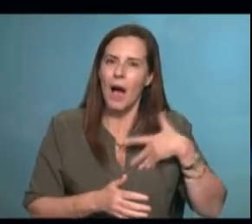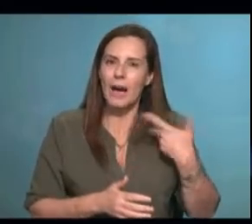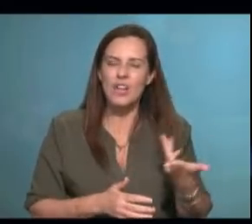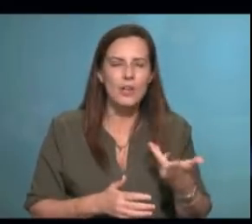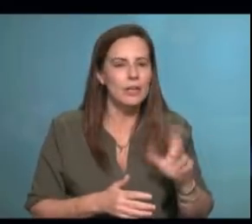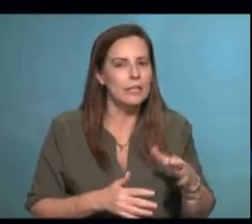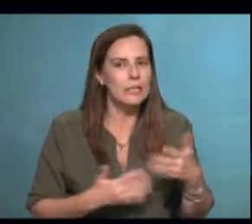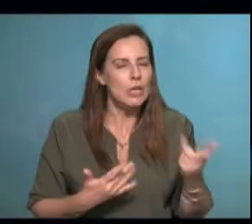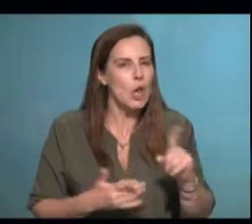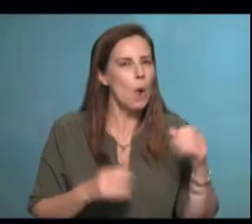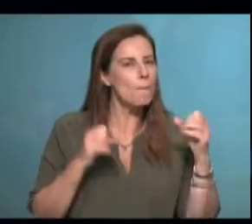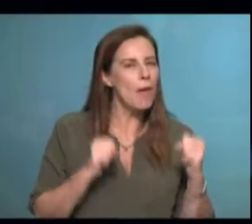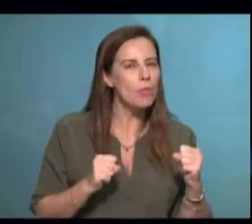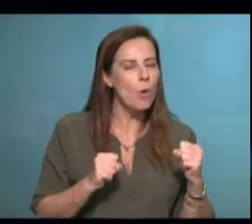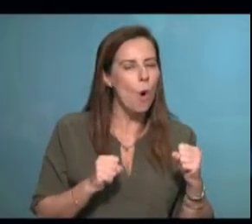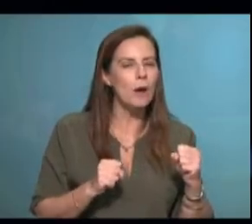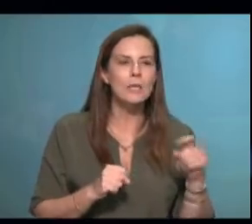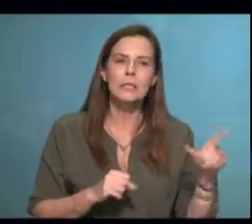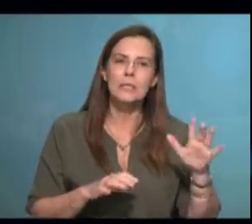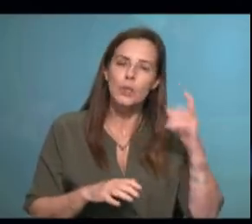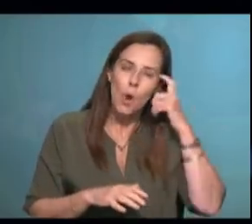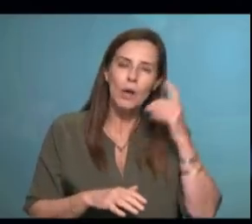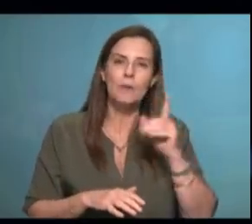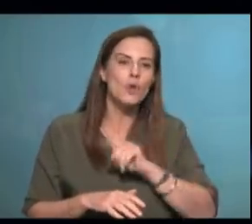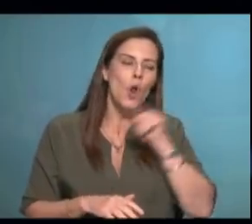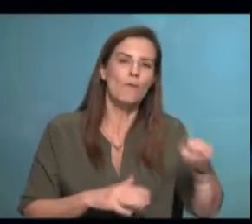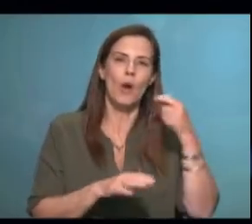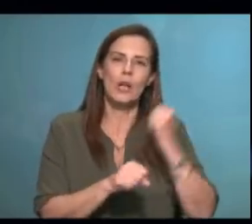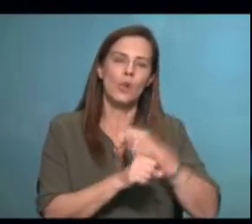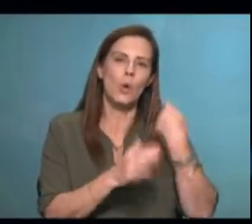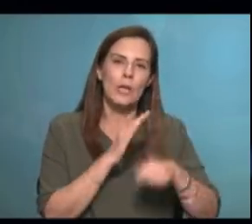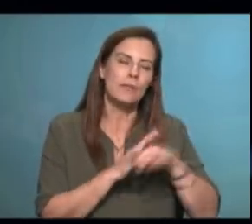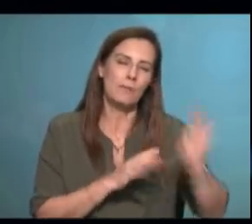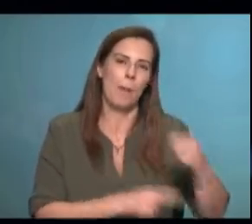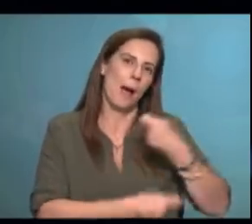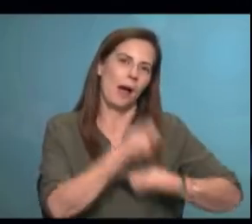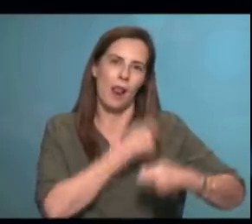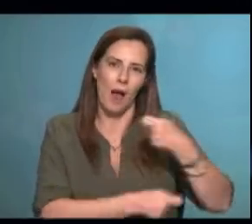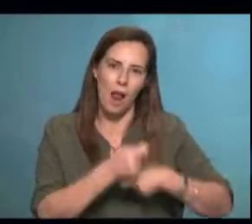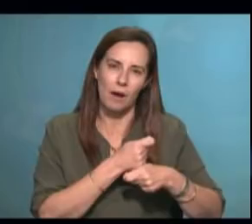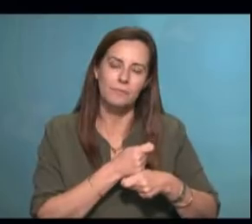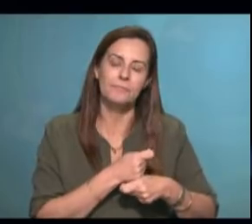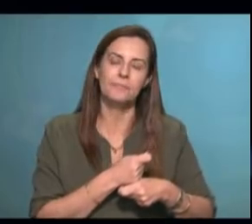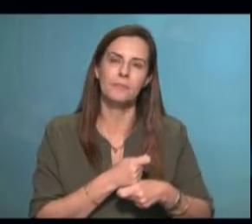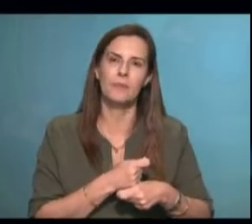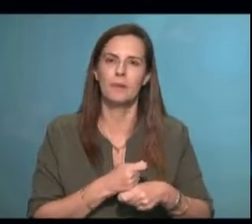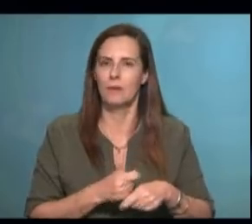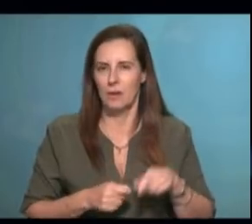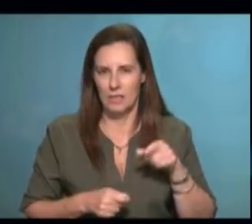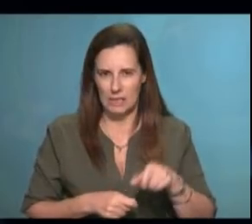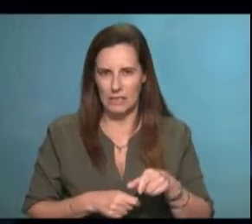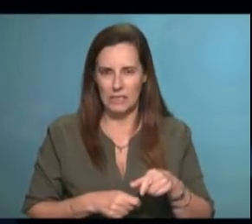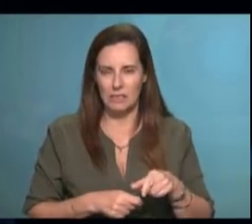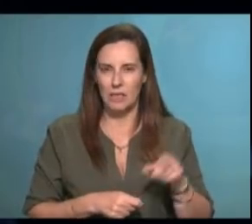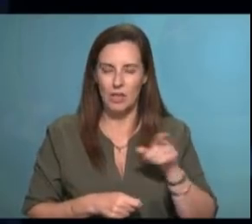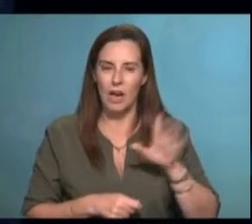חוסר היציבות שלאחר הפיגוע הזה, שהם חוששים שזה יזיק להם לכלכלה, שזה יזיק שם למסחר. אין ספק ששם,